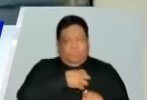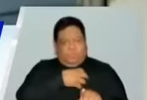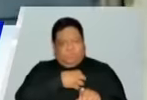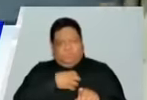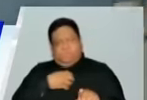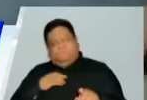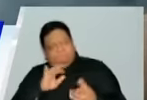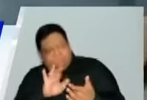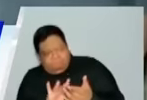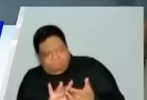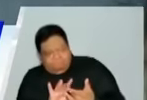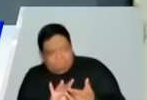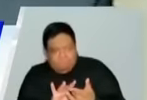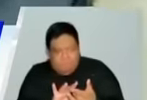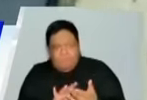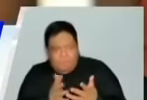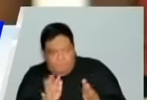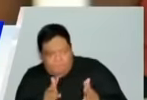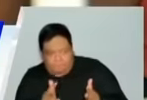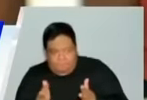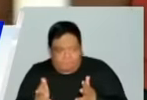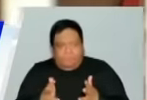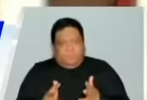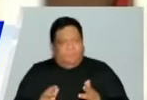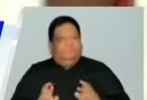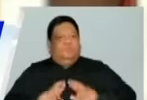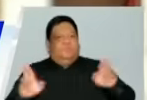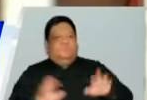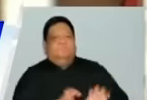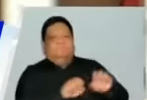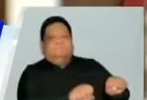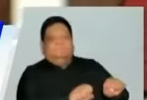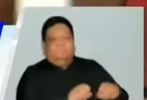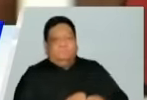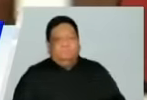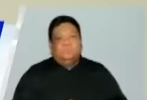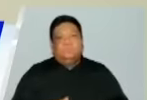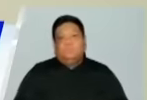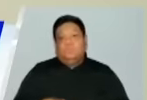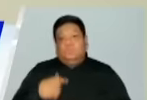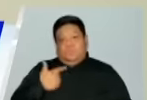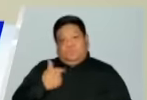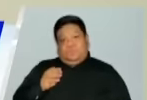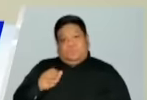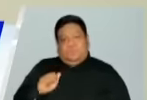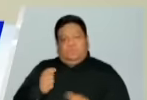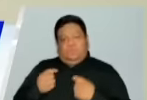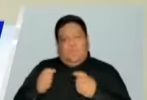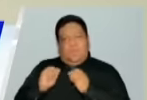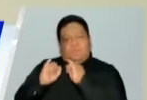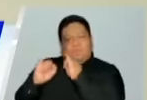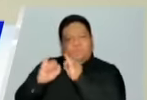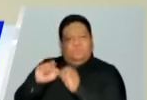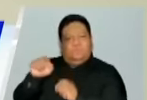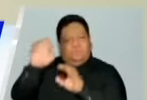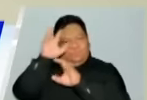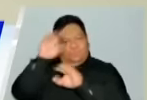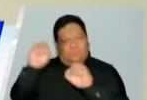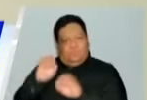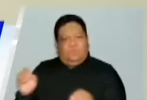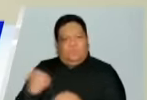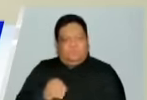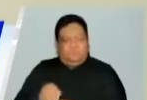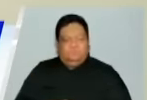ang operasyon laban sa mga suspect. Sinisikap ng GMA Integrated News na kuna ng pahayag ang Malacanang. Babala lang po sa mga kababayan